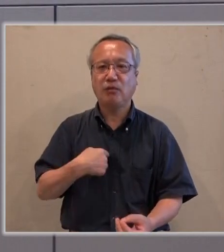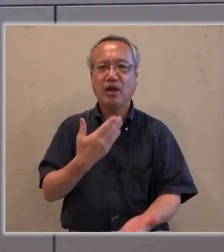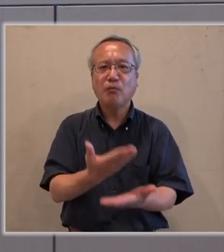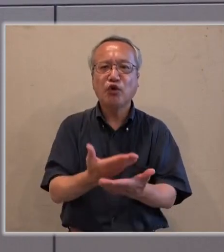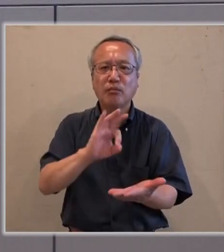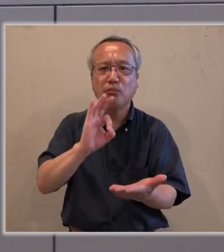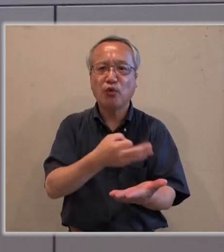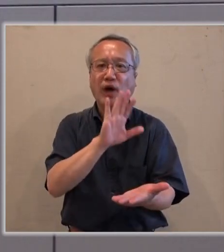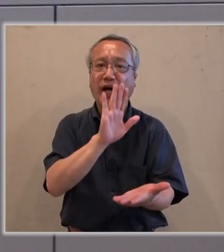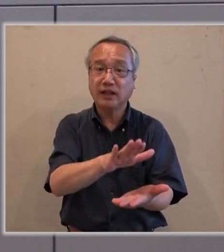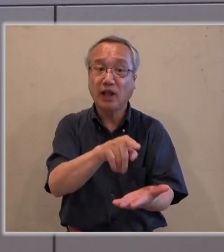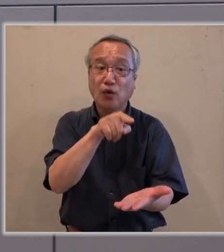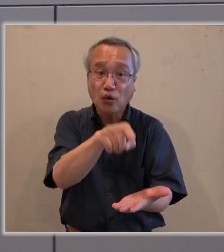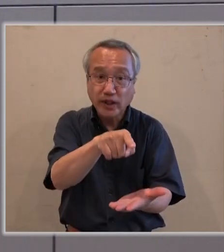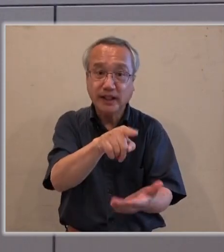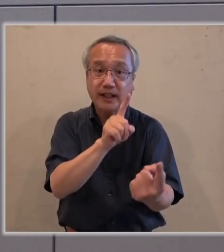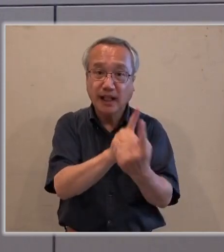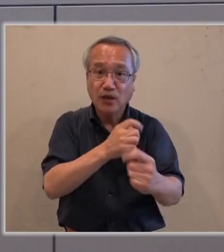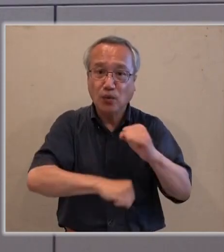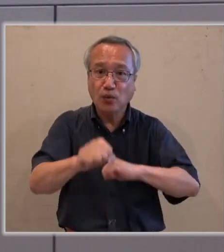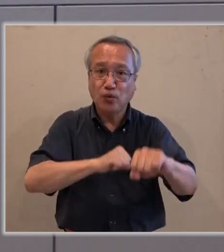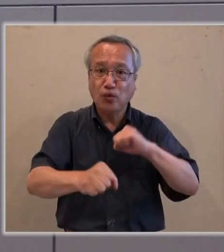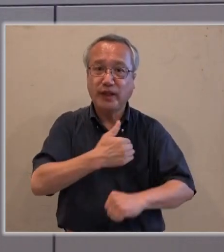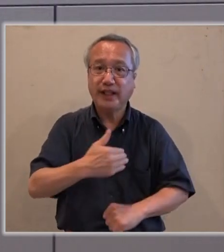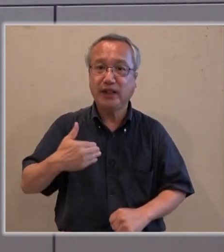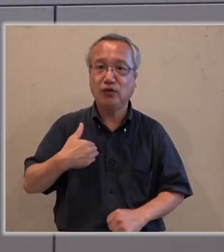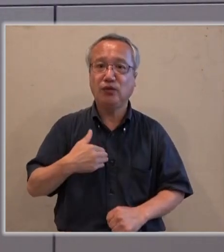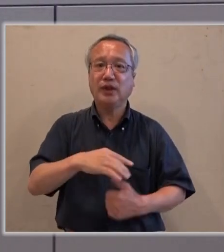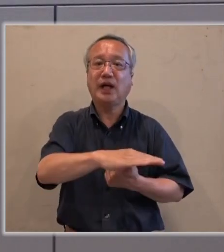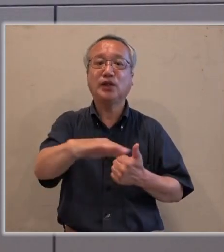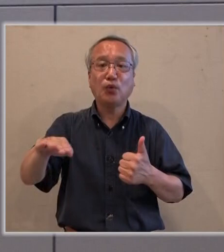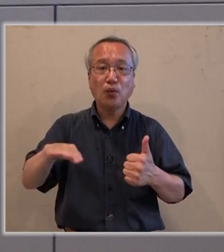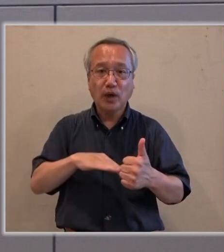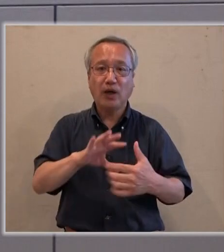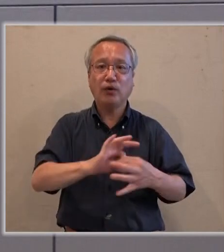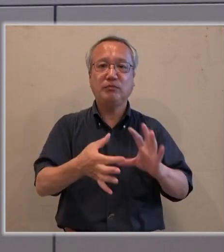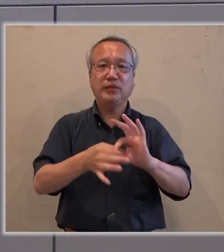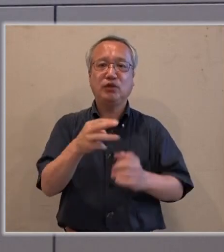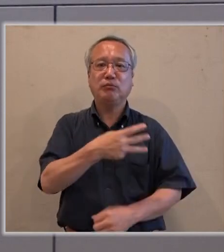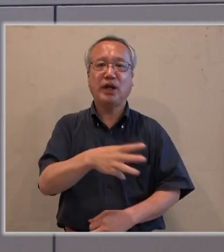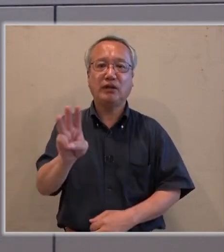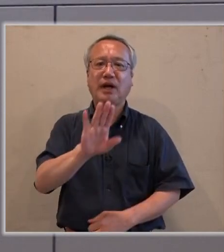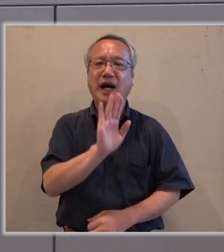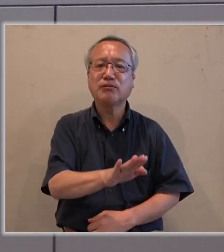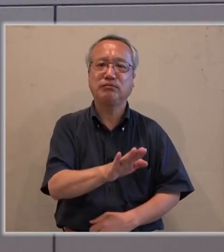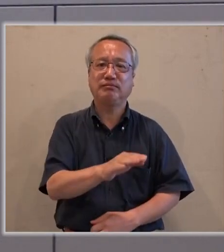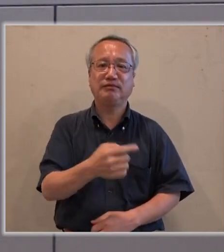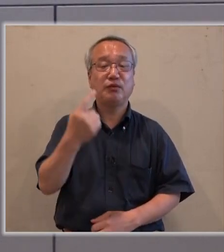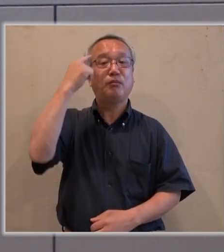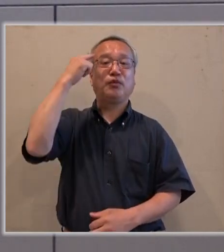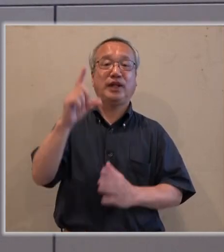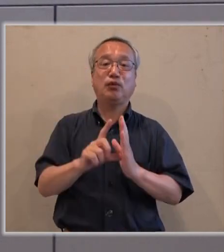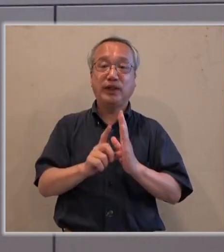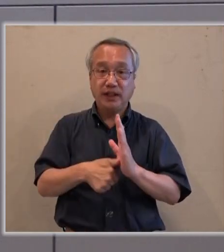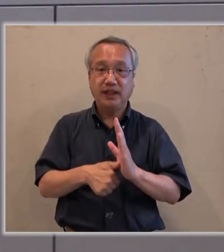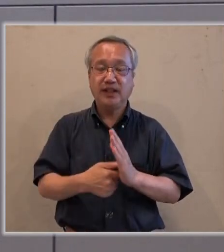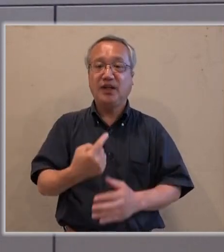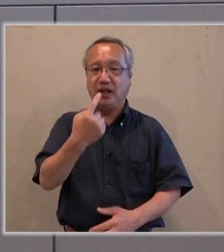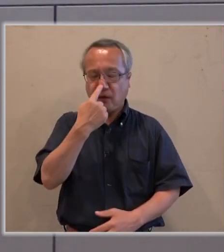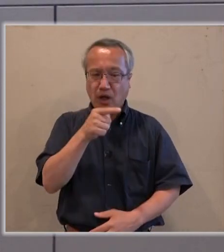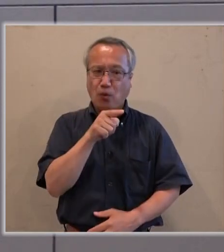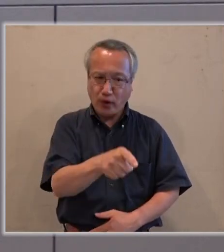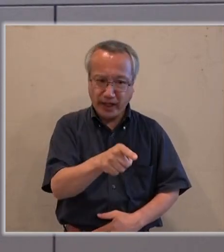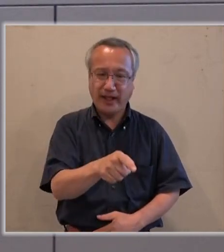、それに対して行動できる環境がオリンピックパラリンピックにあるんだなって思った時に、私はこれである